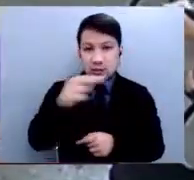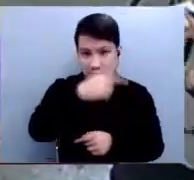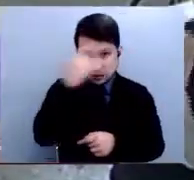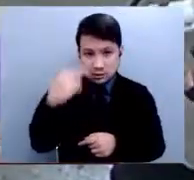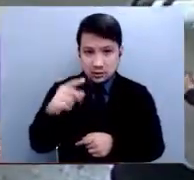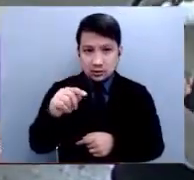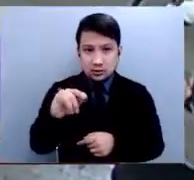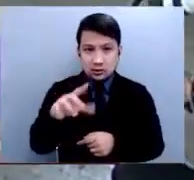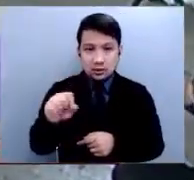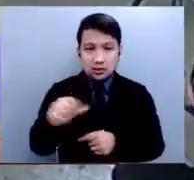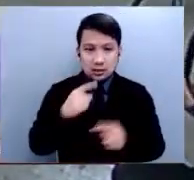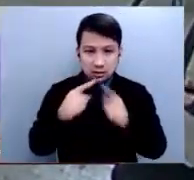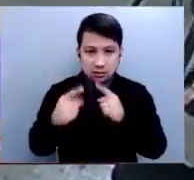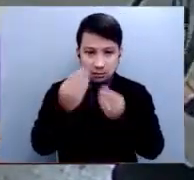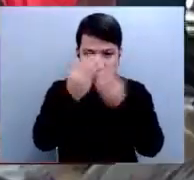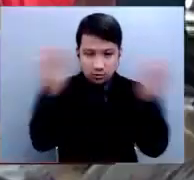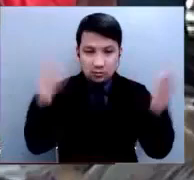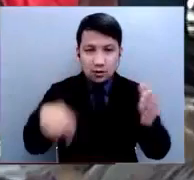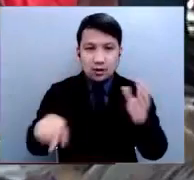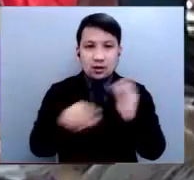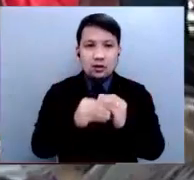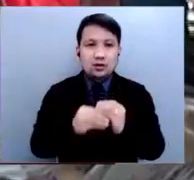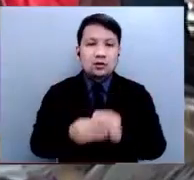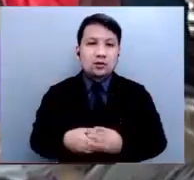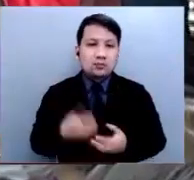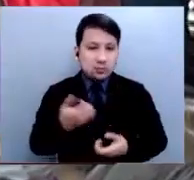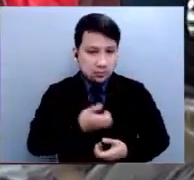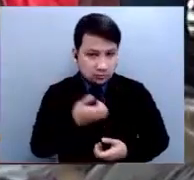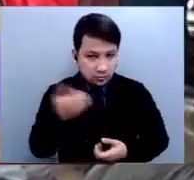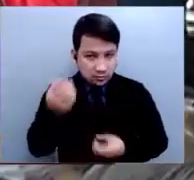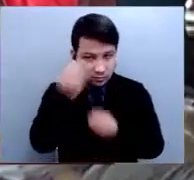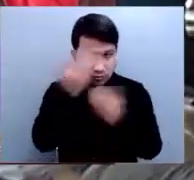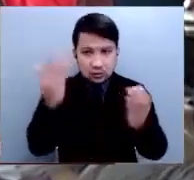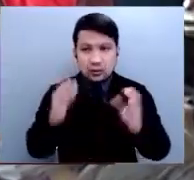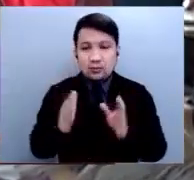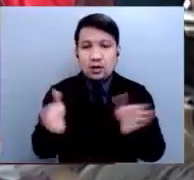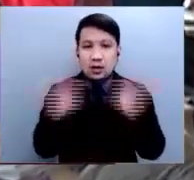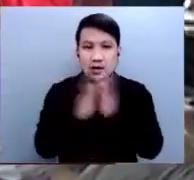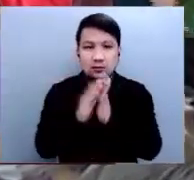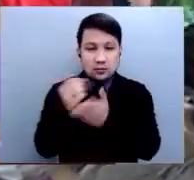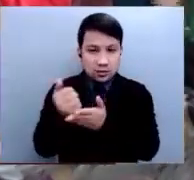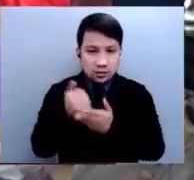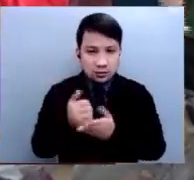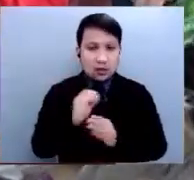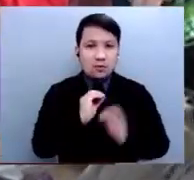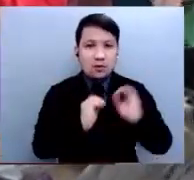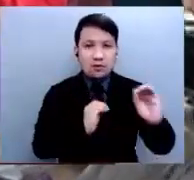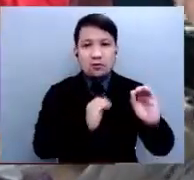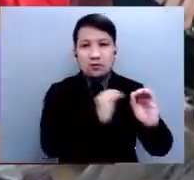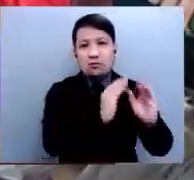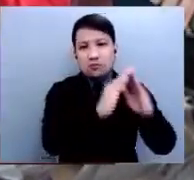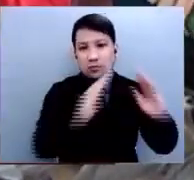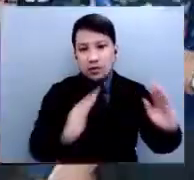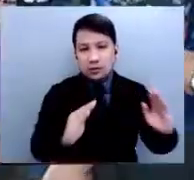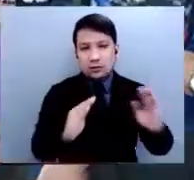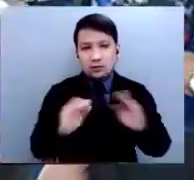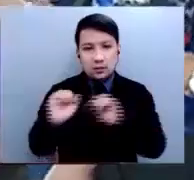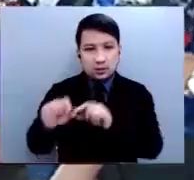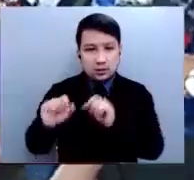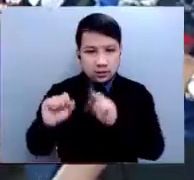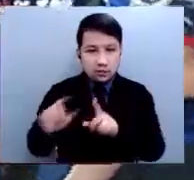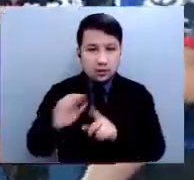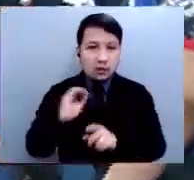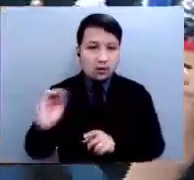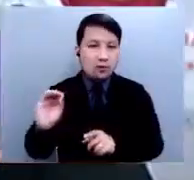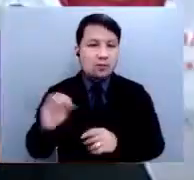ni Pacquiao. Ang ilan sa kanila naging emosyonal at hiniling ang pagkakaroon ng sariling bahay, pwesto at puhunan.